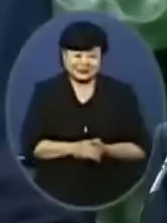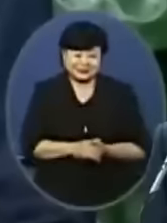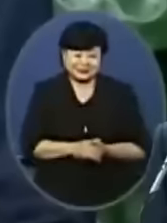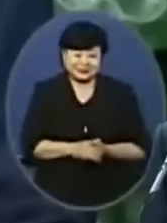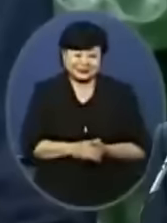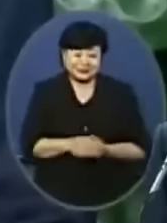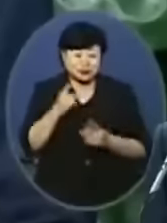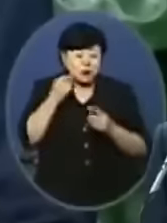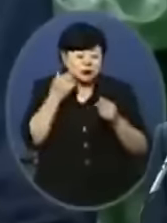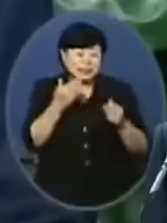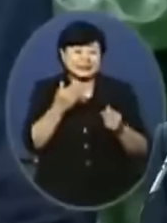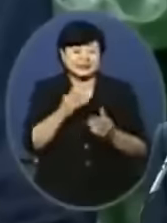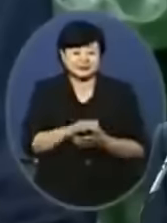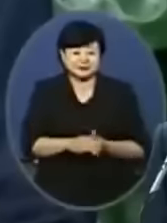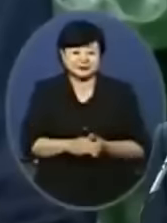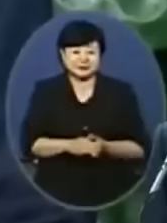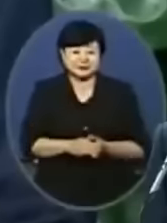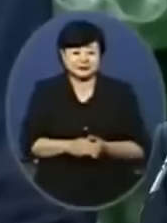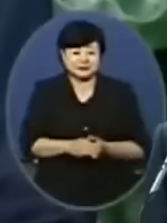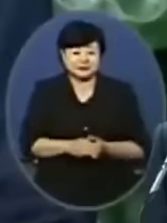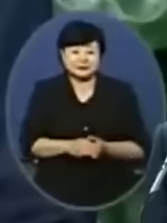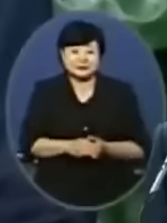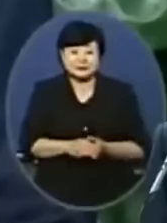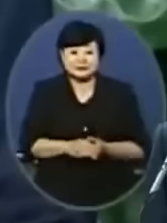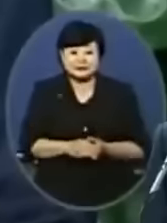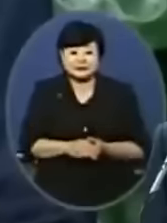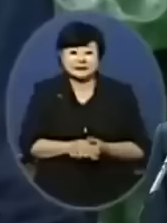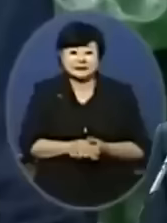제가 언제나 서양에서